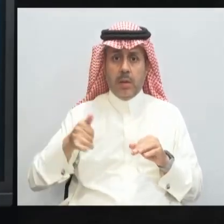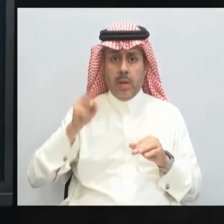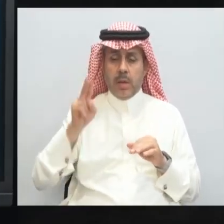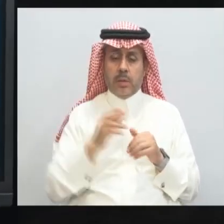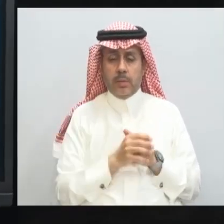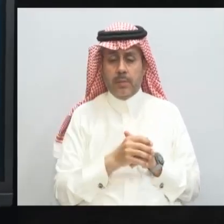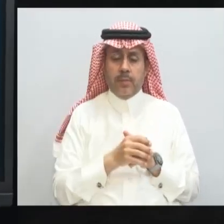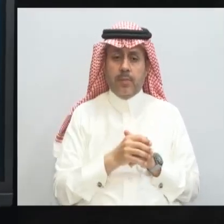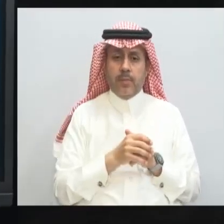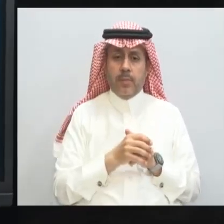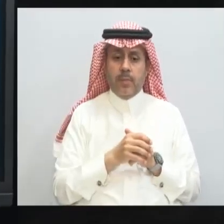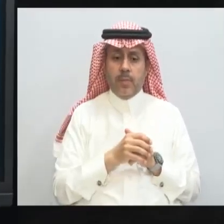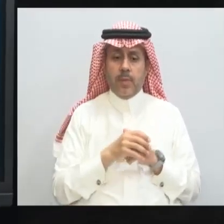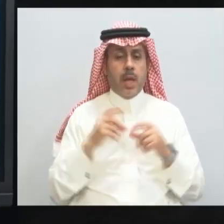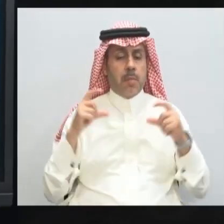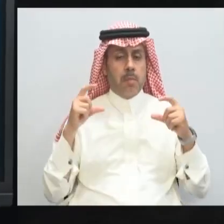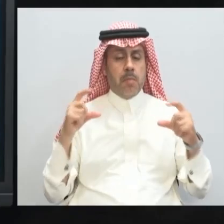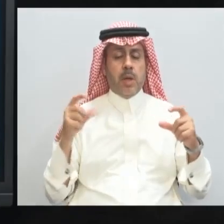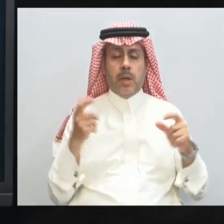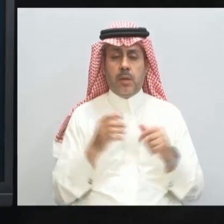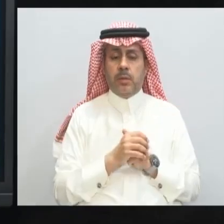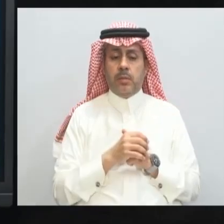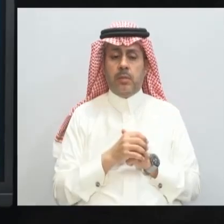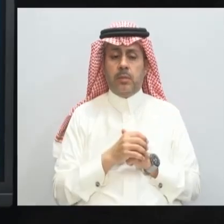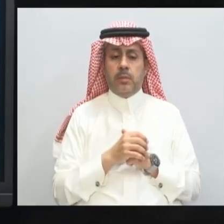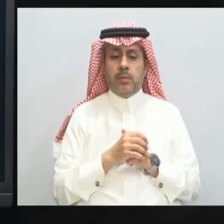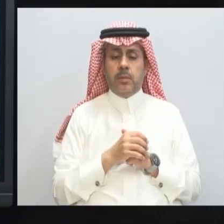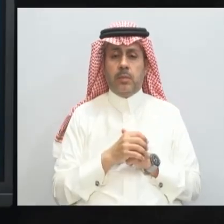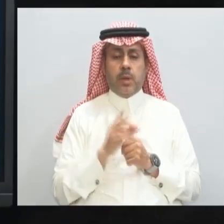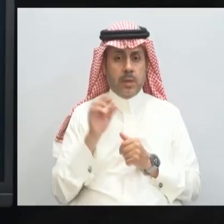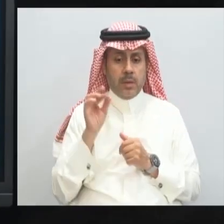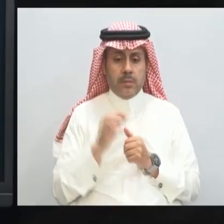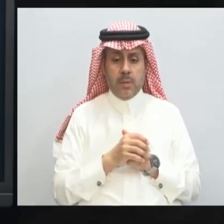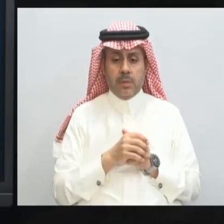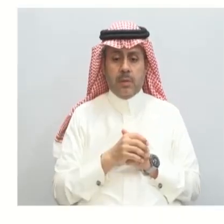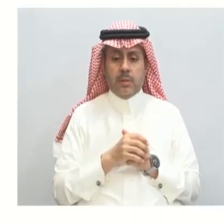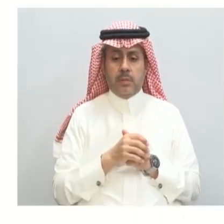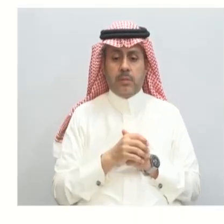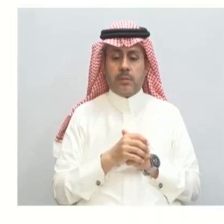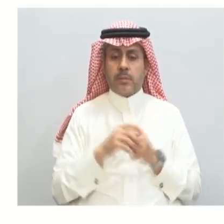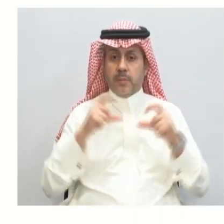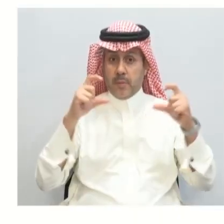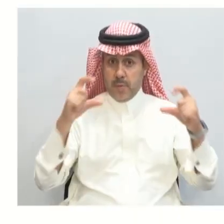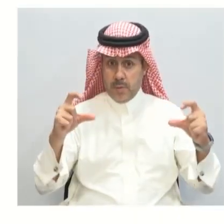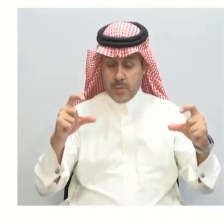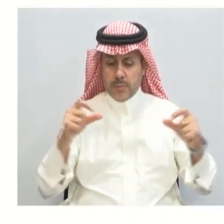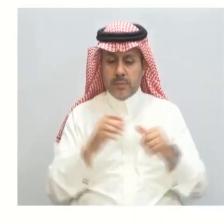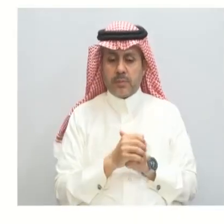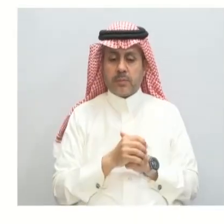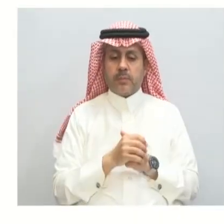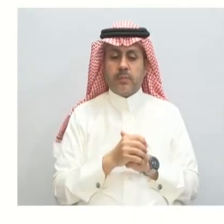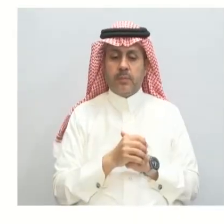ايه تدل على البعث يوم القيامه احسنتم نجد ذلك في قوله سبحانه افلا